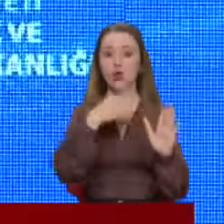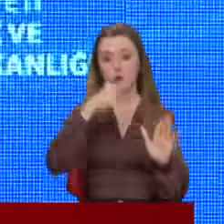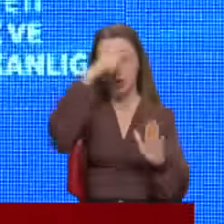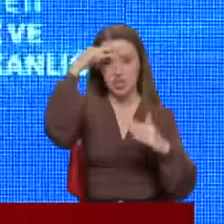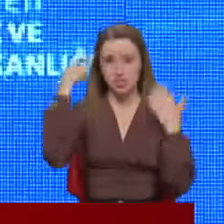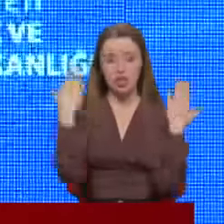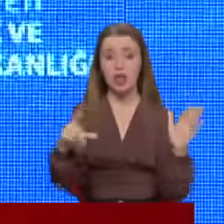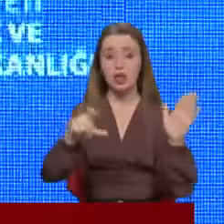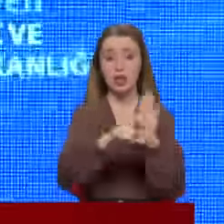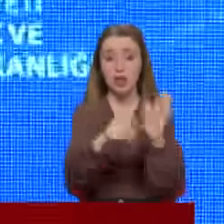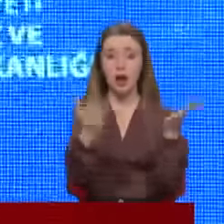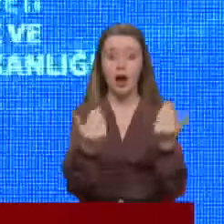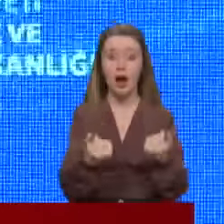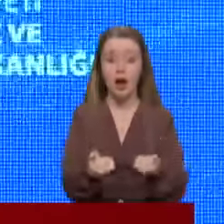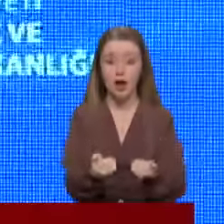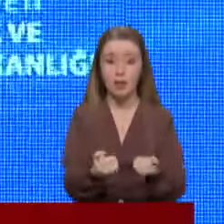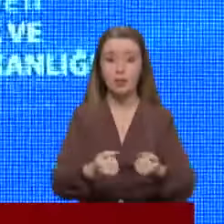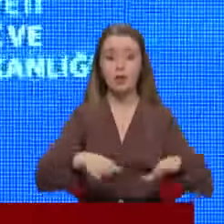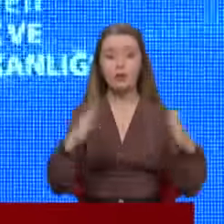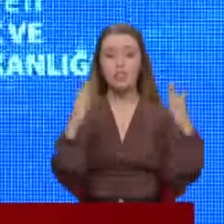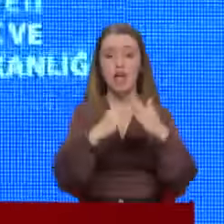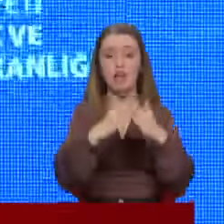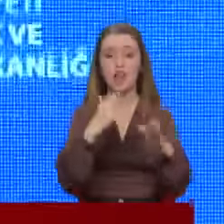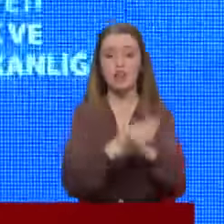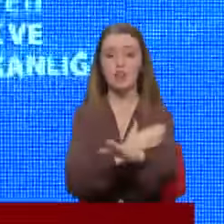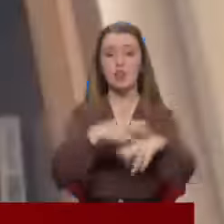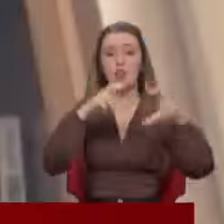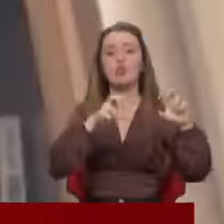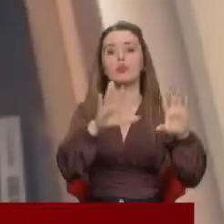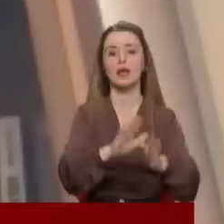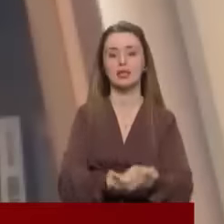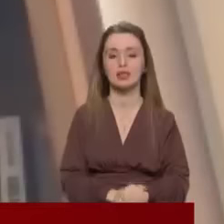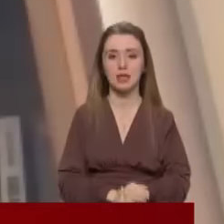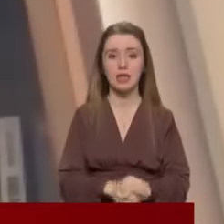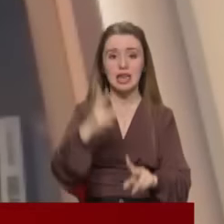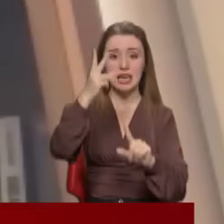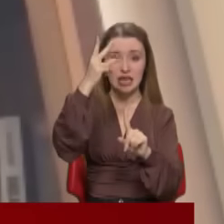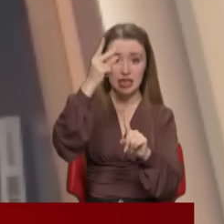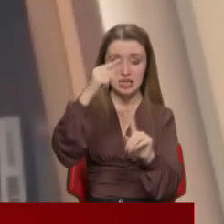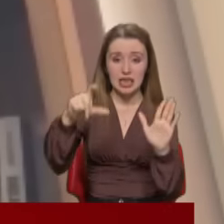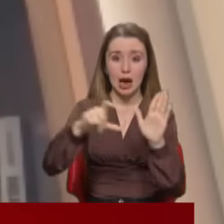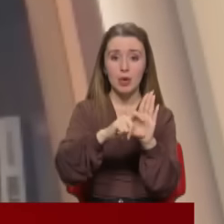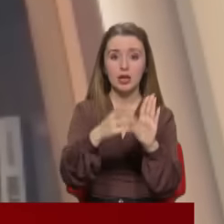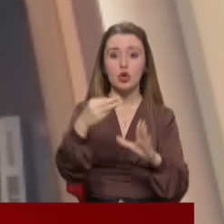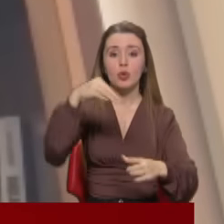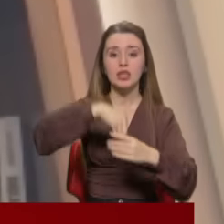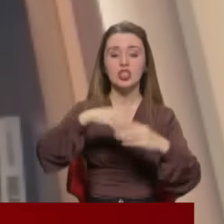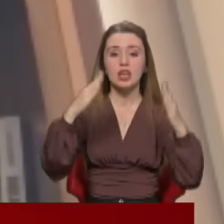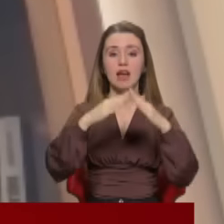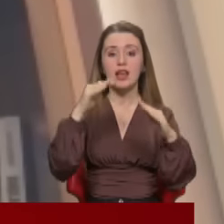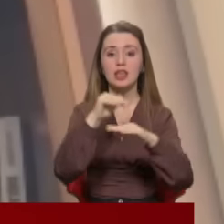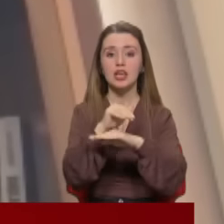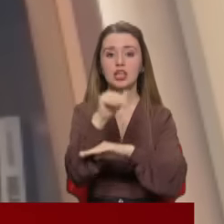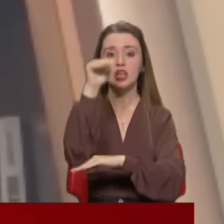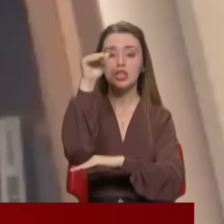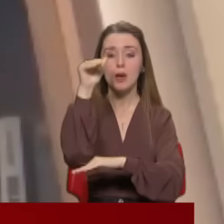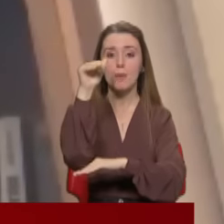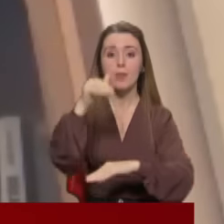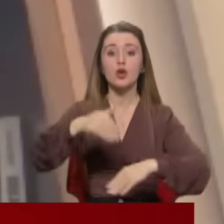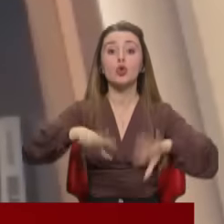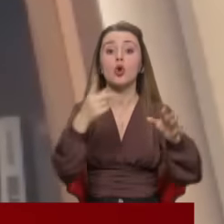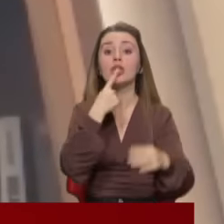İnşallah iskanı alınmamış da konutlara vatandaşlarımızı oturtmuyordur. İskan belgesi olmadı diye konutlarda yaşam yapılmayacak diye